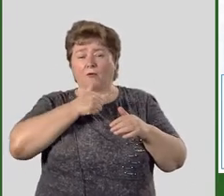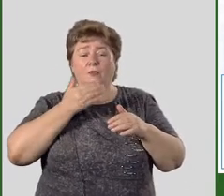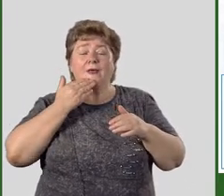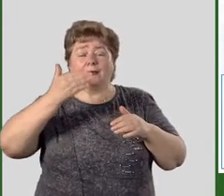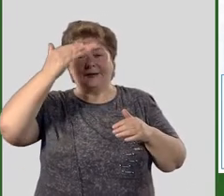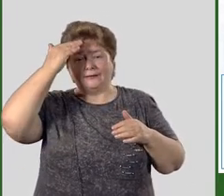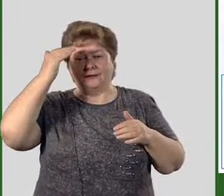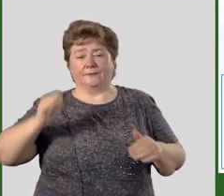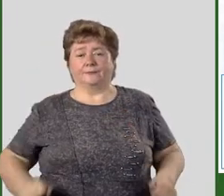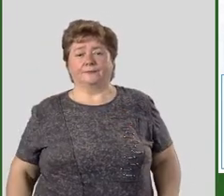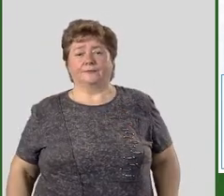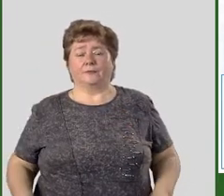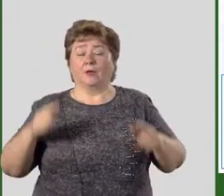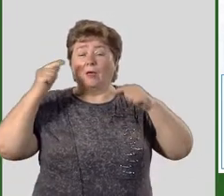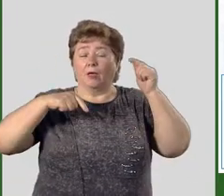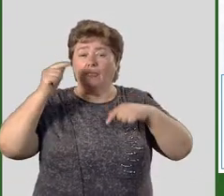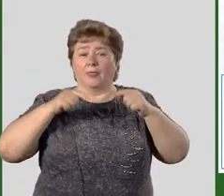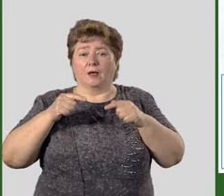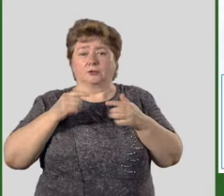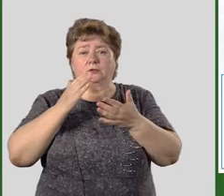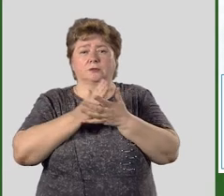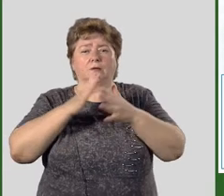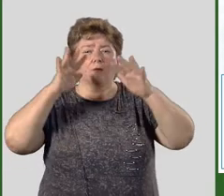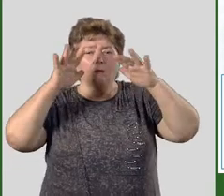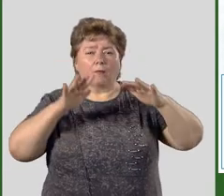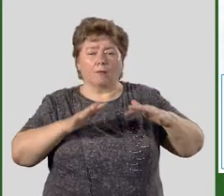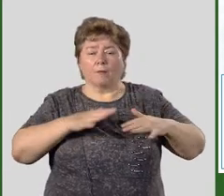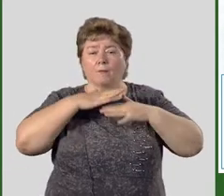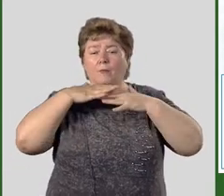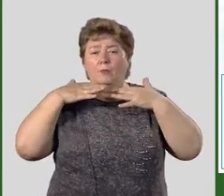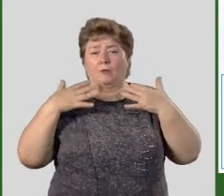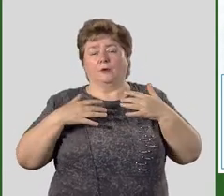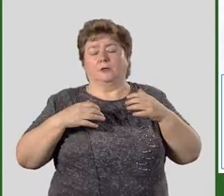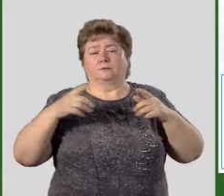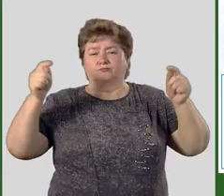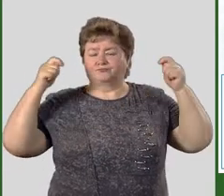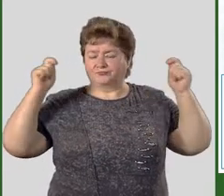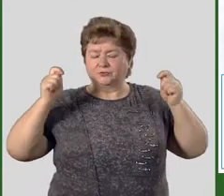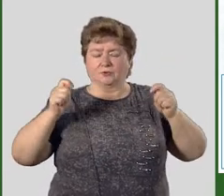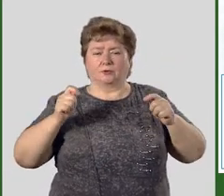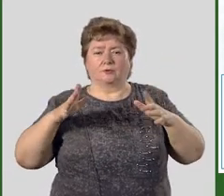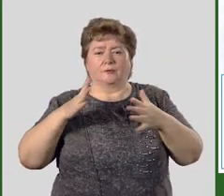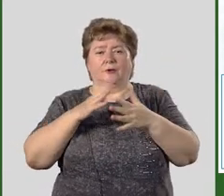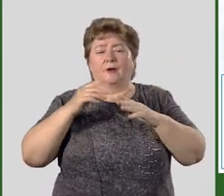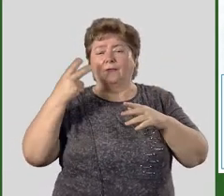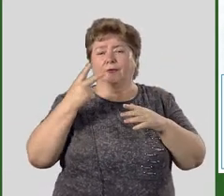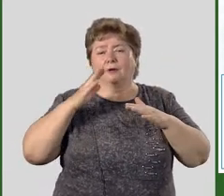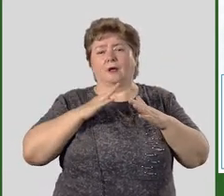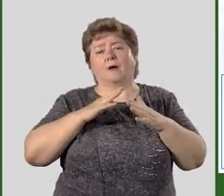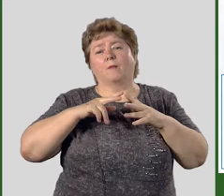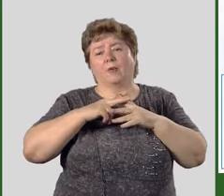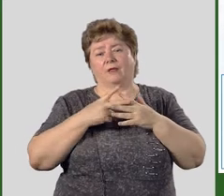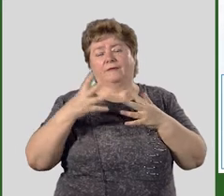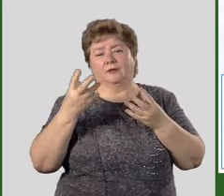– лето. Дожди носят ливневый характер с грозами во второй половине дня и